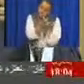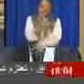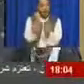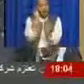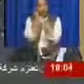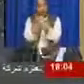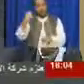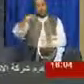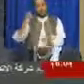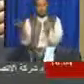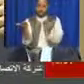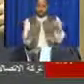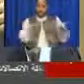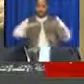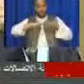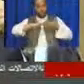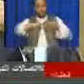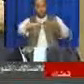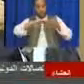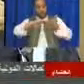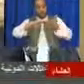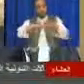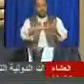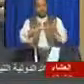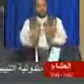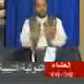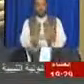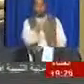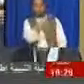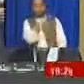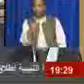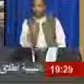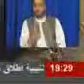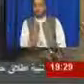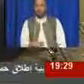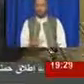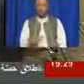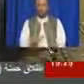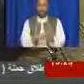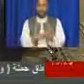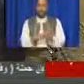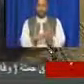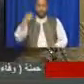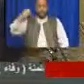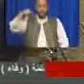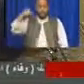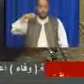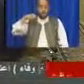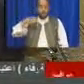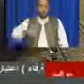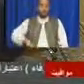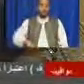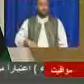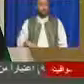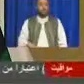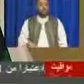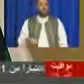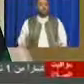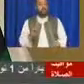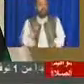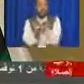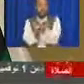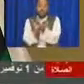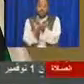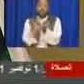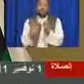الجيش المطلوب كل الناس يصعدون كل الناس سيصعدون باختلاف الواعيهم ومشاريبهم اذا كان الوزير هذا غير صالح ولا